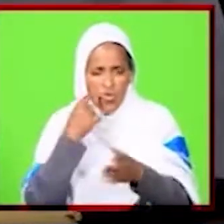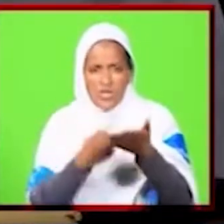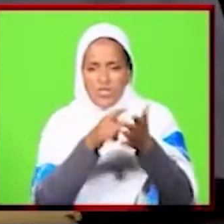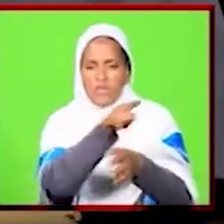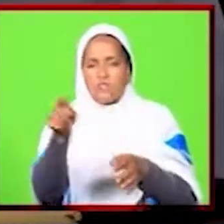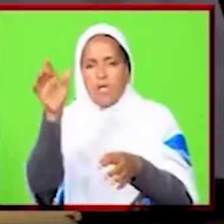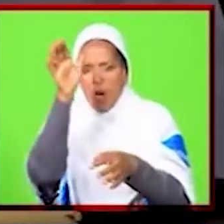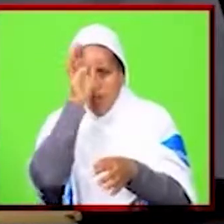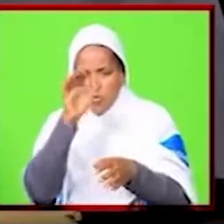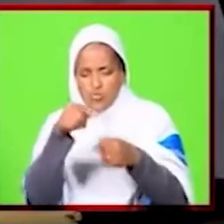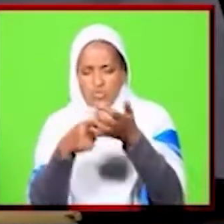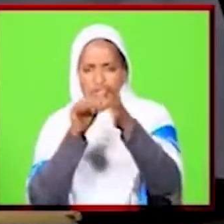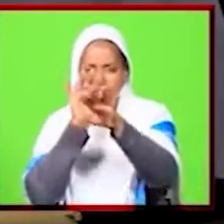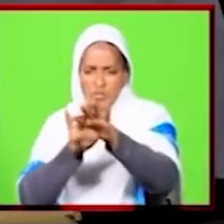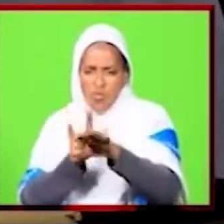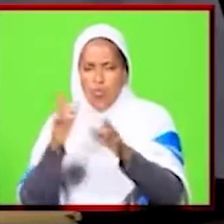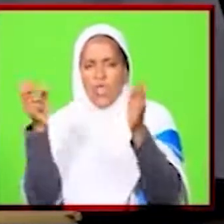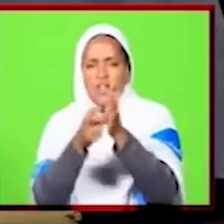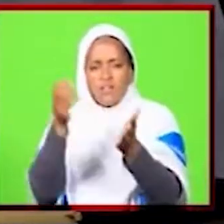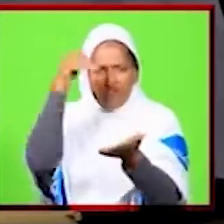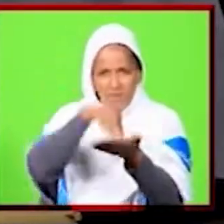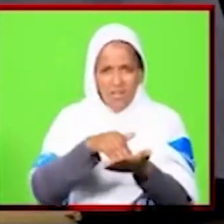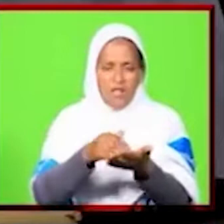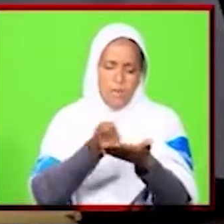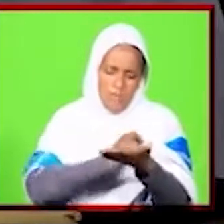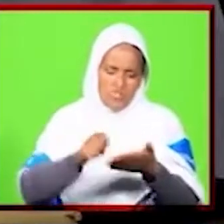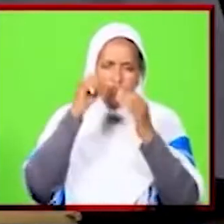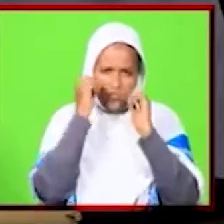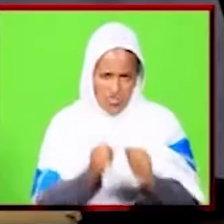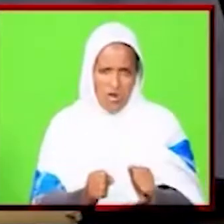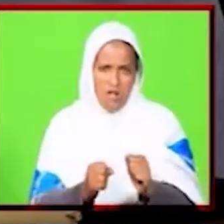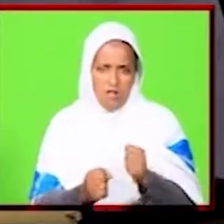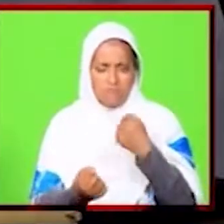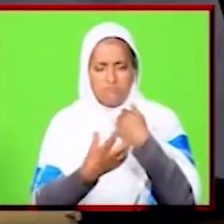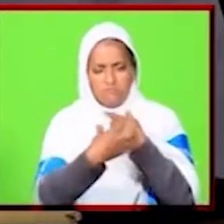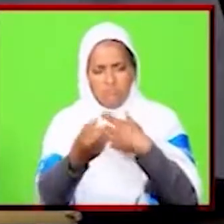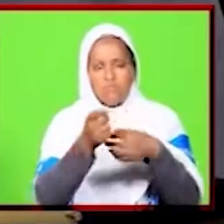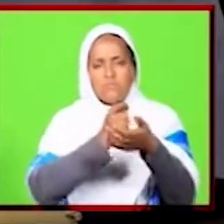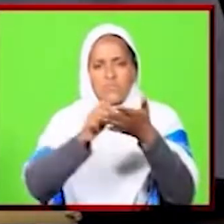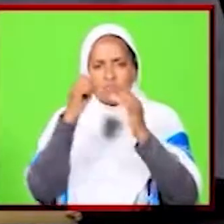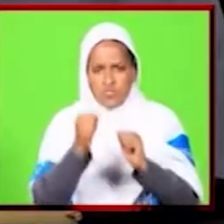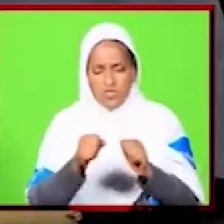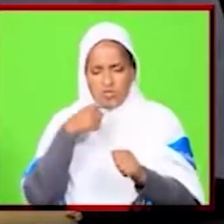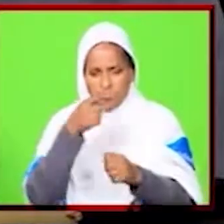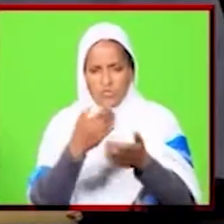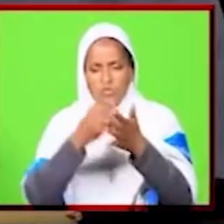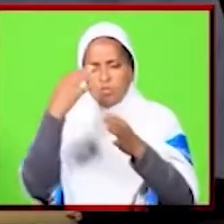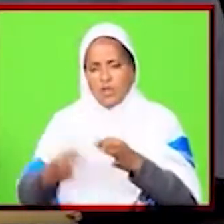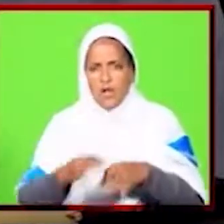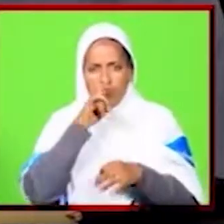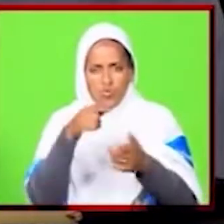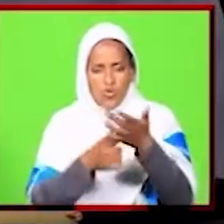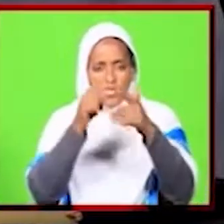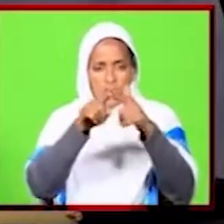ባይገኝ እንኳን ከነዚህ አባቶች ስለጠቀሱ ወንጌልን እንደገና መልሶ መጻፍ ይቻላል፣ ሪኮንስትራክት ማድረግ ይቻላል እስኪሉ